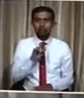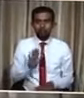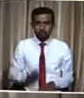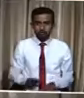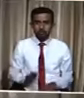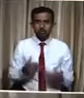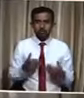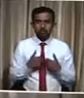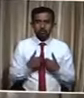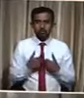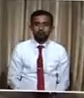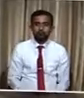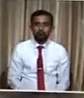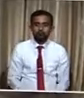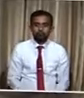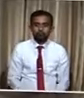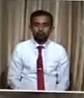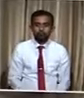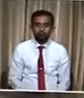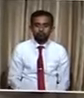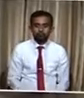தயவுடன் கேட்டுக்கொள்கின்றேன்.